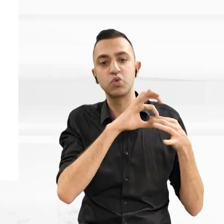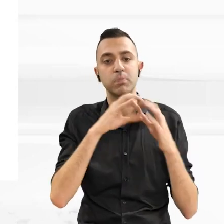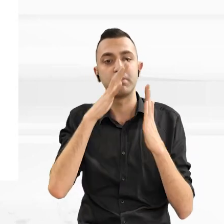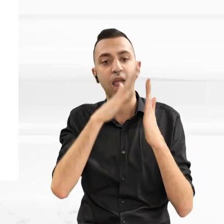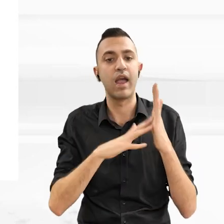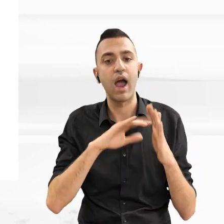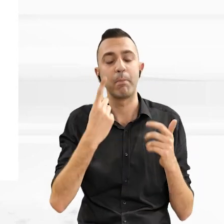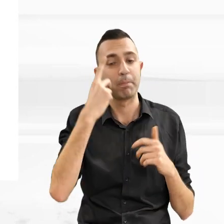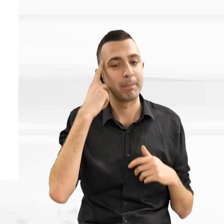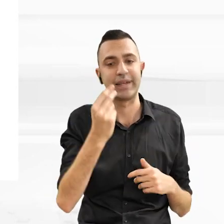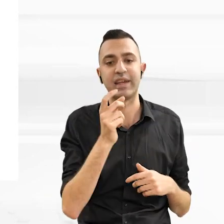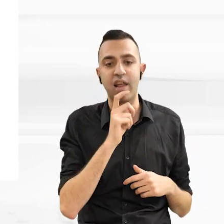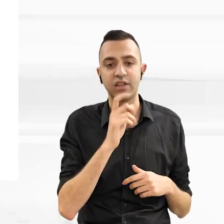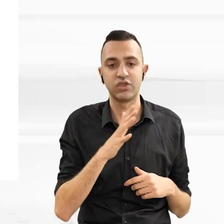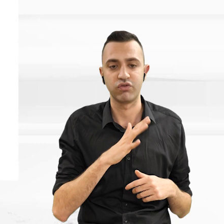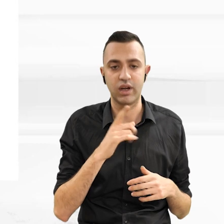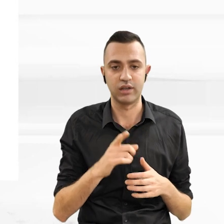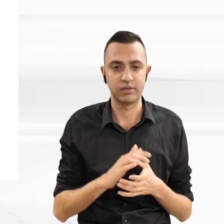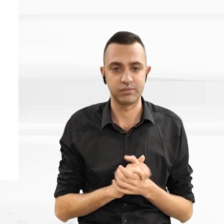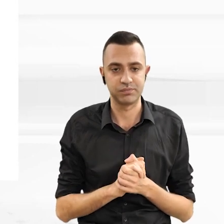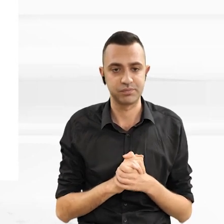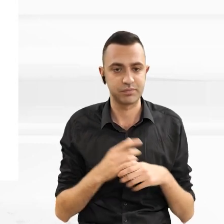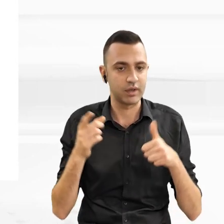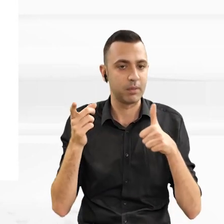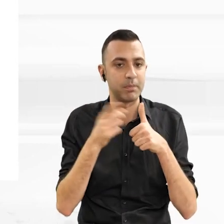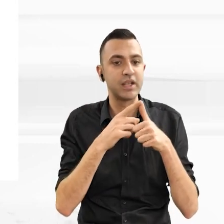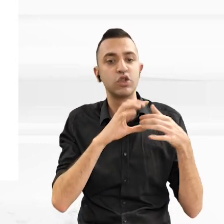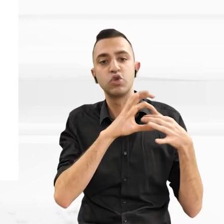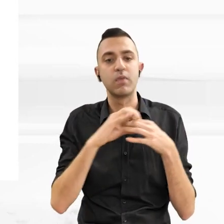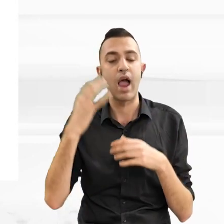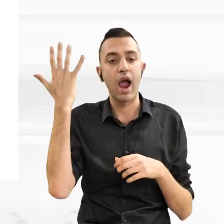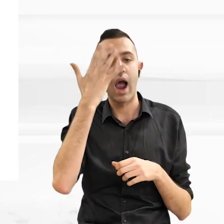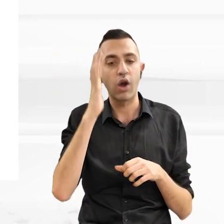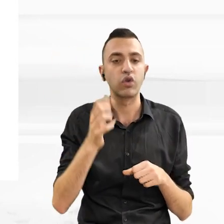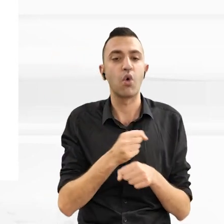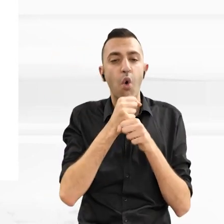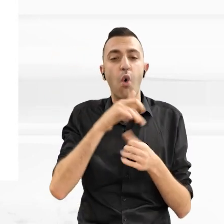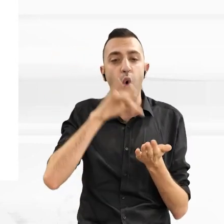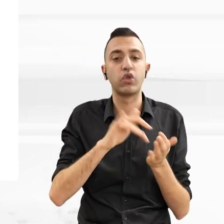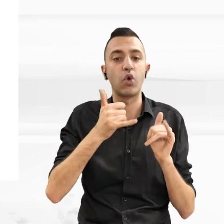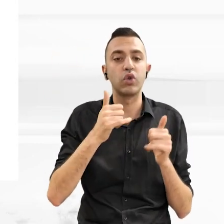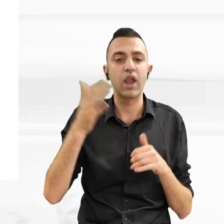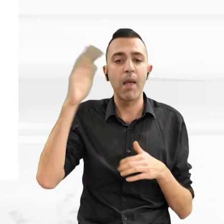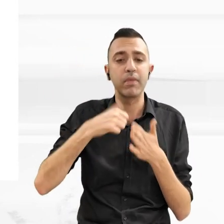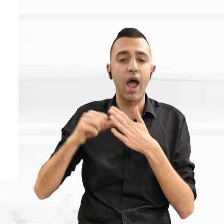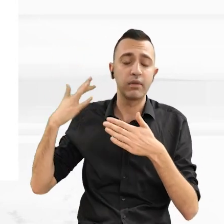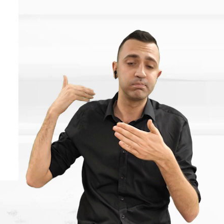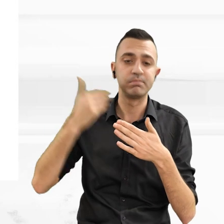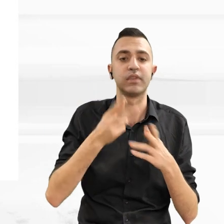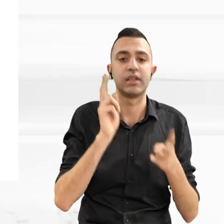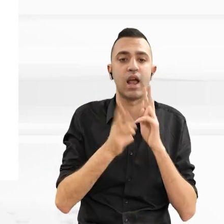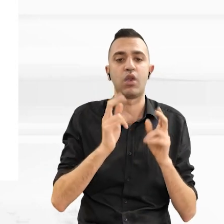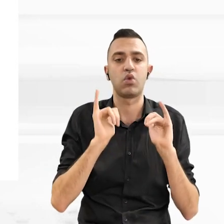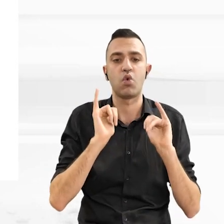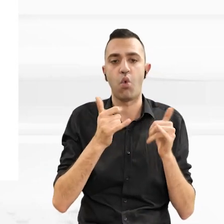hangisinde bir bilgi yanlışı vardır bir cümleye bakalım Karagöz ve ortaoyunu geleneksel Türk tiyatrosunun belli başlı